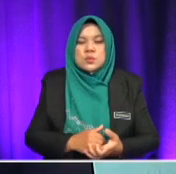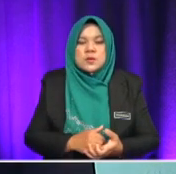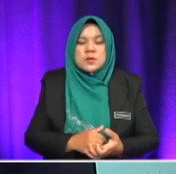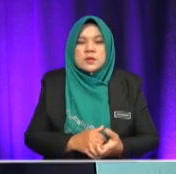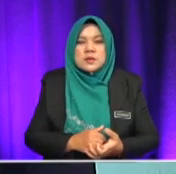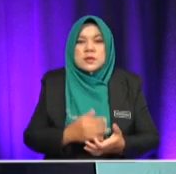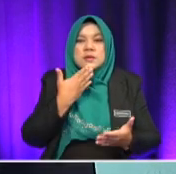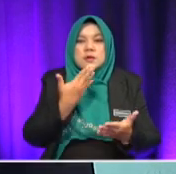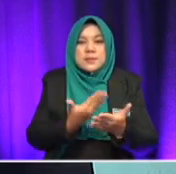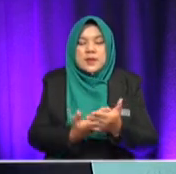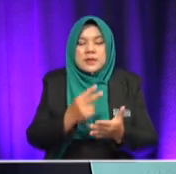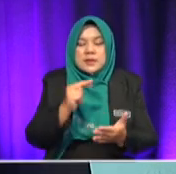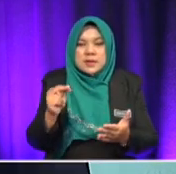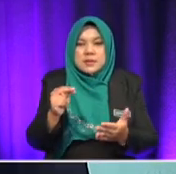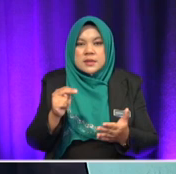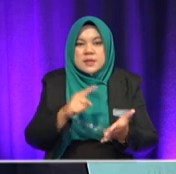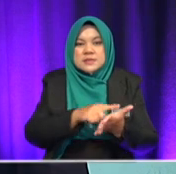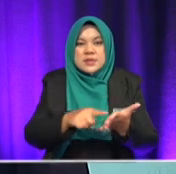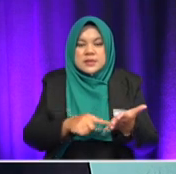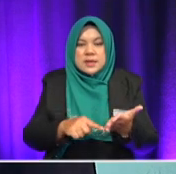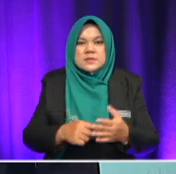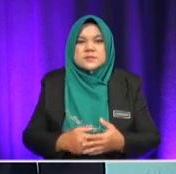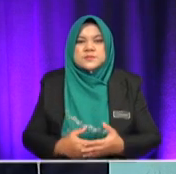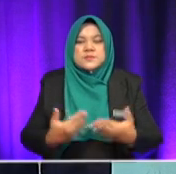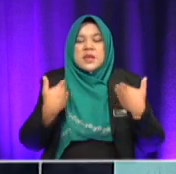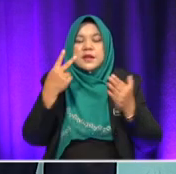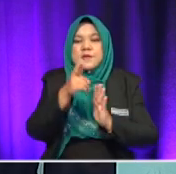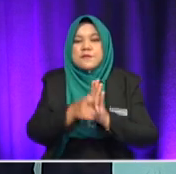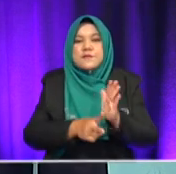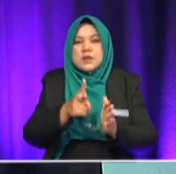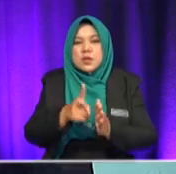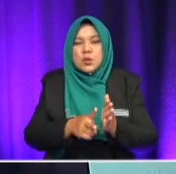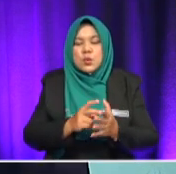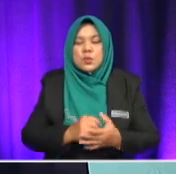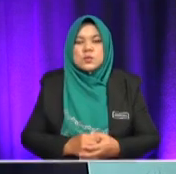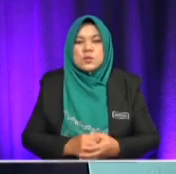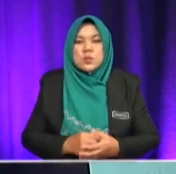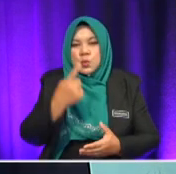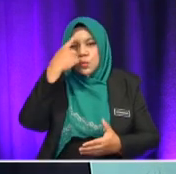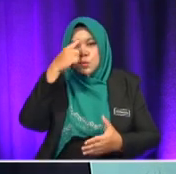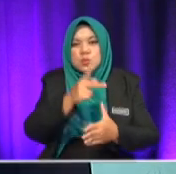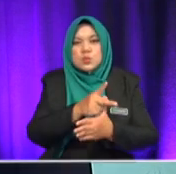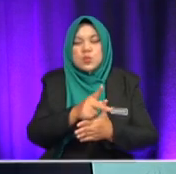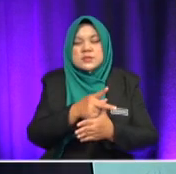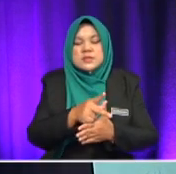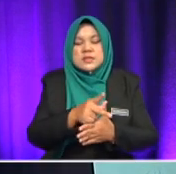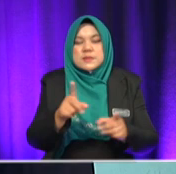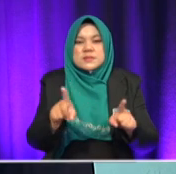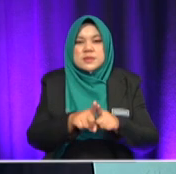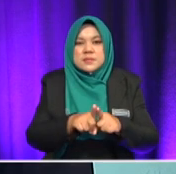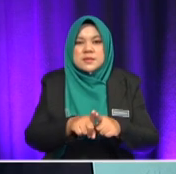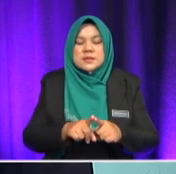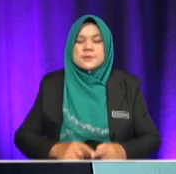kebaikan atau hikmah zakat Saya ada juga video istimewa untuk sekusikan bersama anda semua